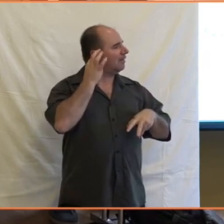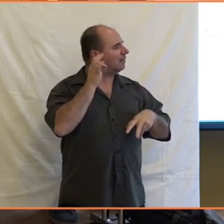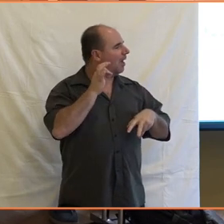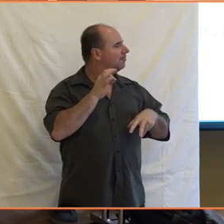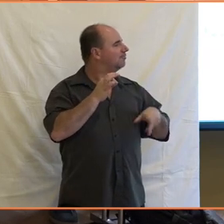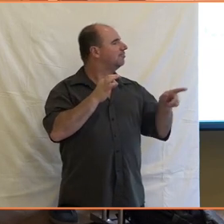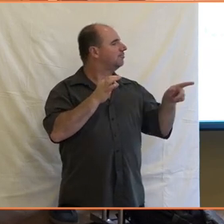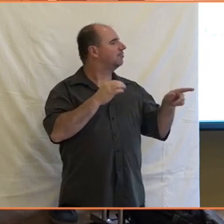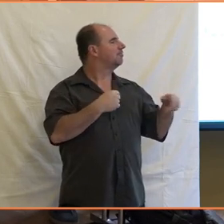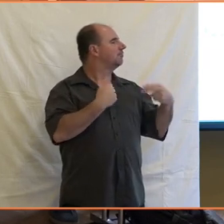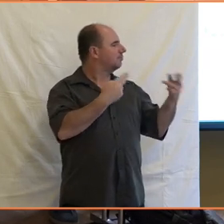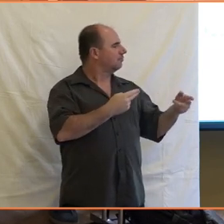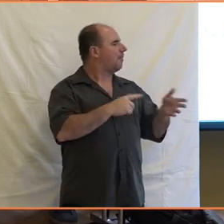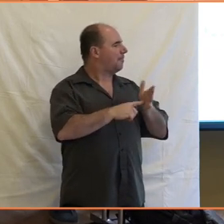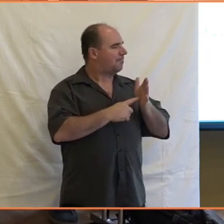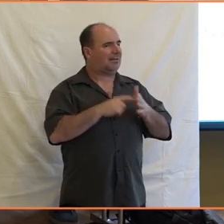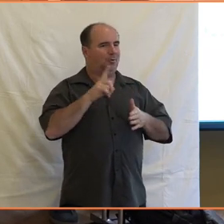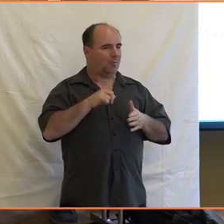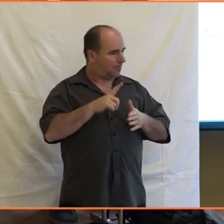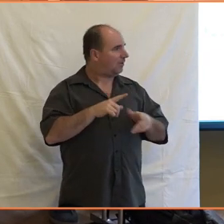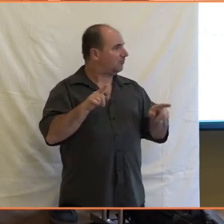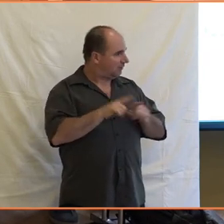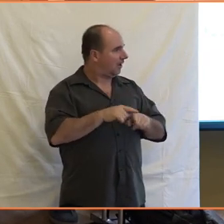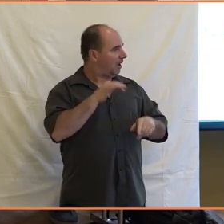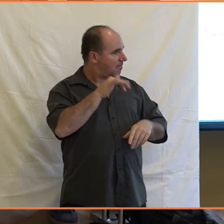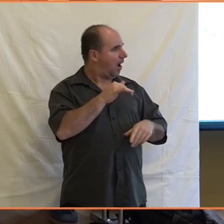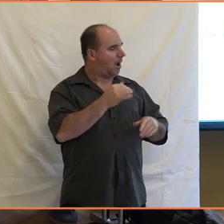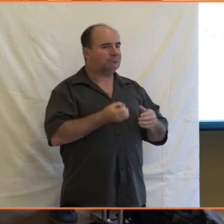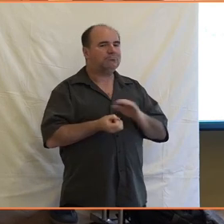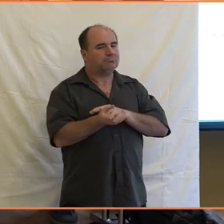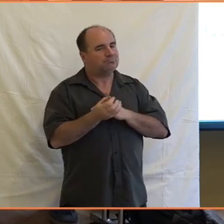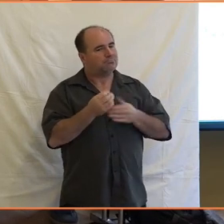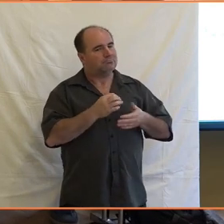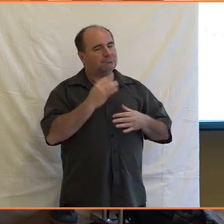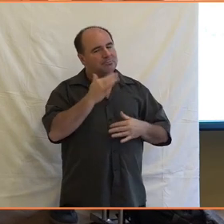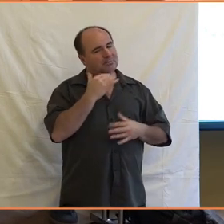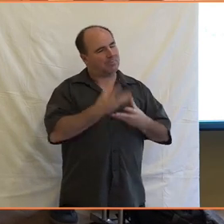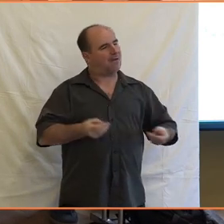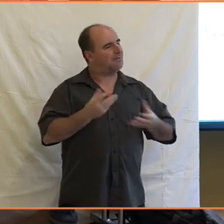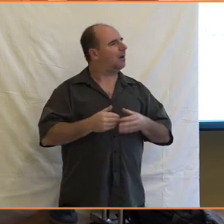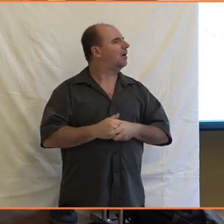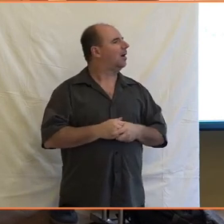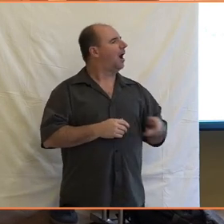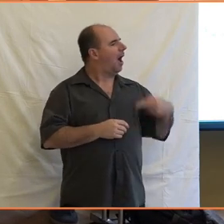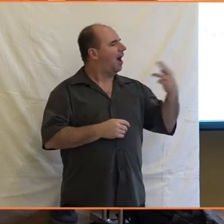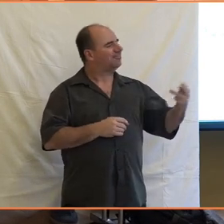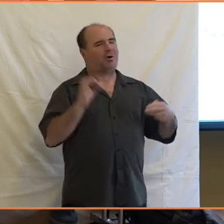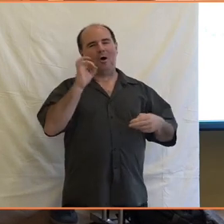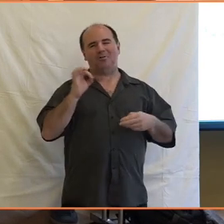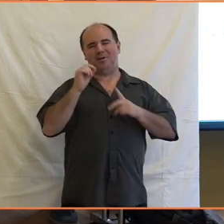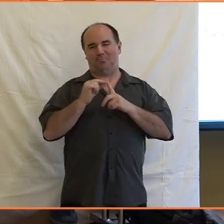Petr Lupač, který má také příspěvek, ale nemá prezentaci, a Ondřej Profant, který určitě nemá prezentaci, ale